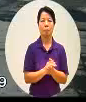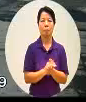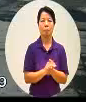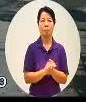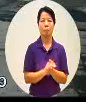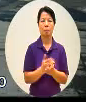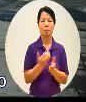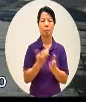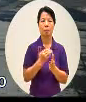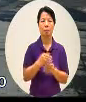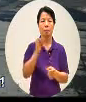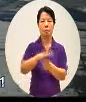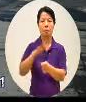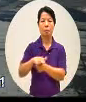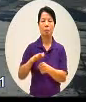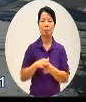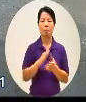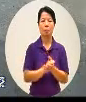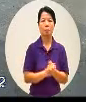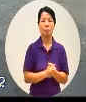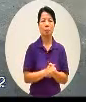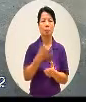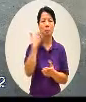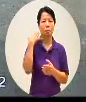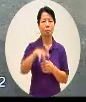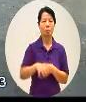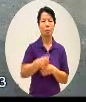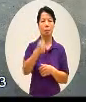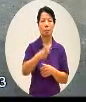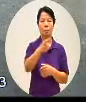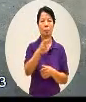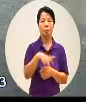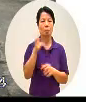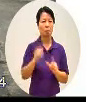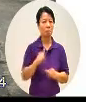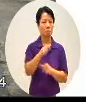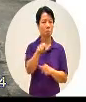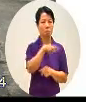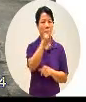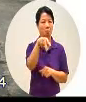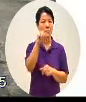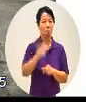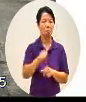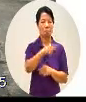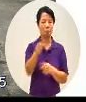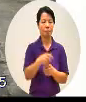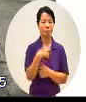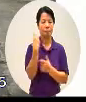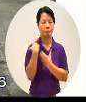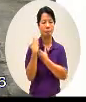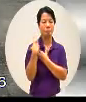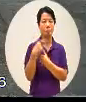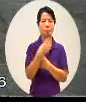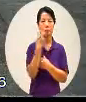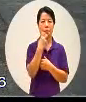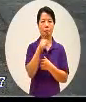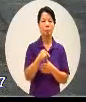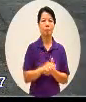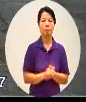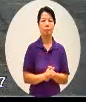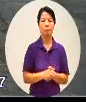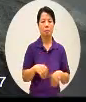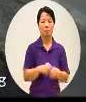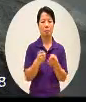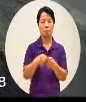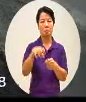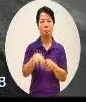啊！这报个报吼， 那个蓝局长、嗯，这个你很熟吧？这你惯的吼。 都有空， 哦，空的哦，啊，